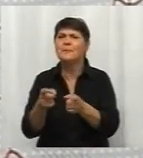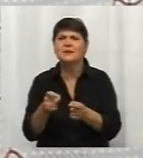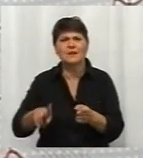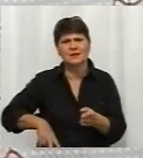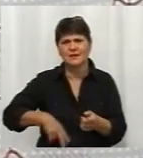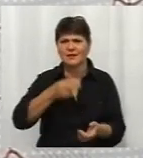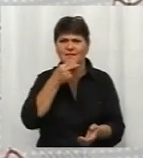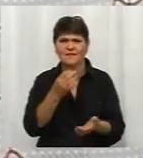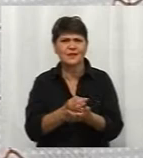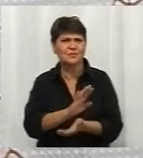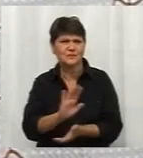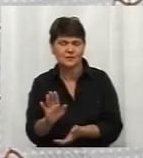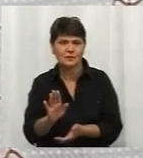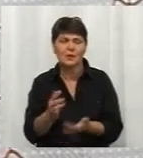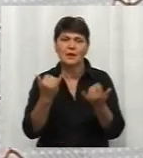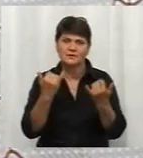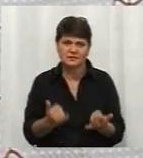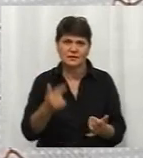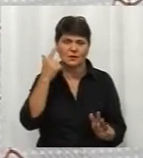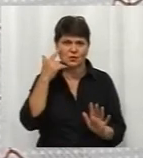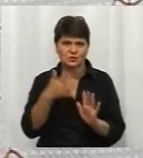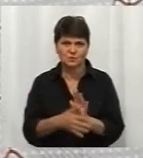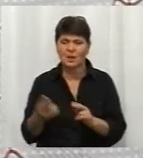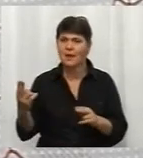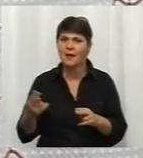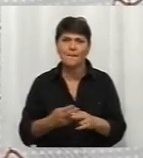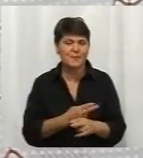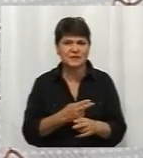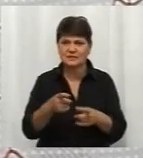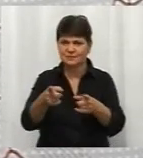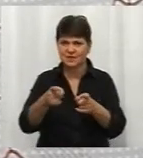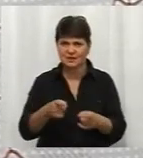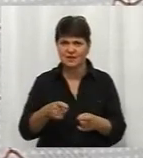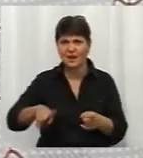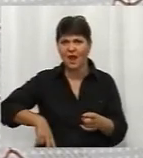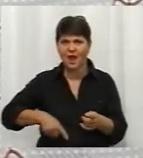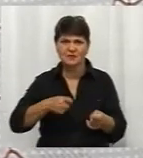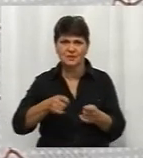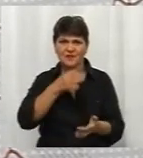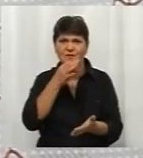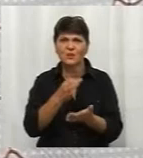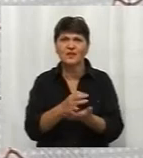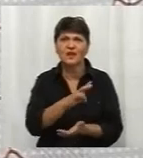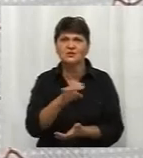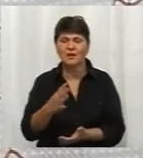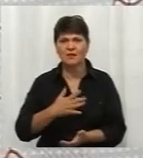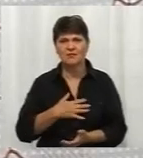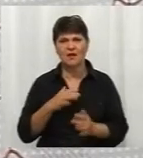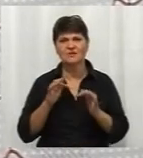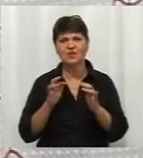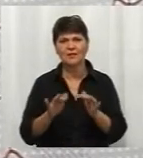відповідальності. Да, ми прекрасно розуміємо, що без притягнення до адміністративної відповідальності наша діяльність не